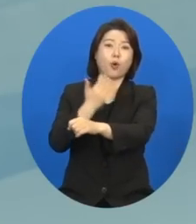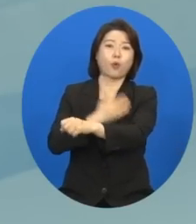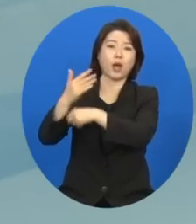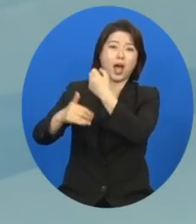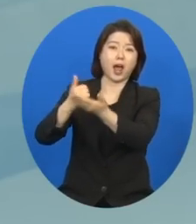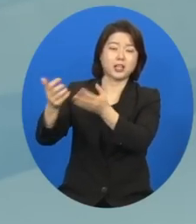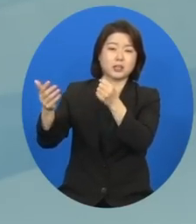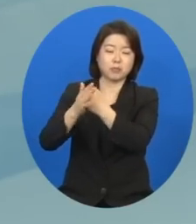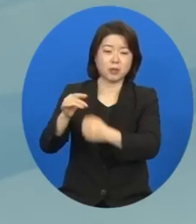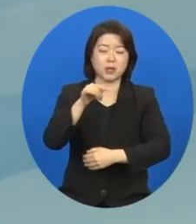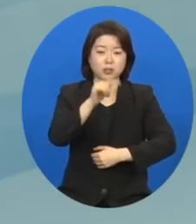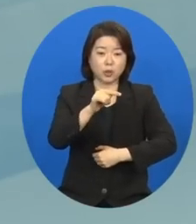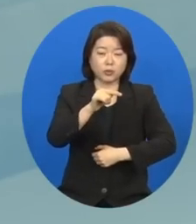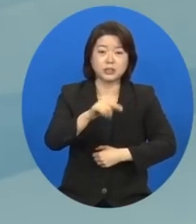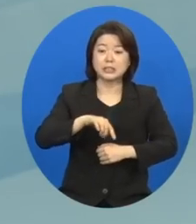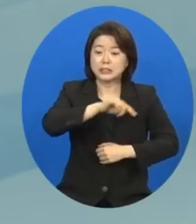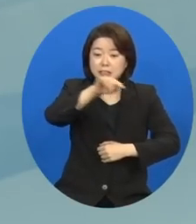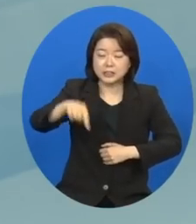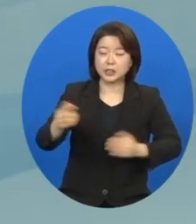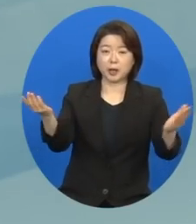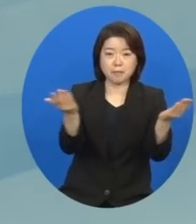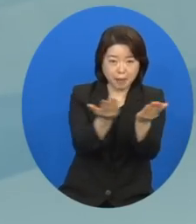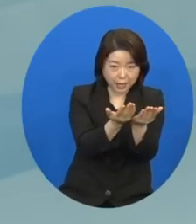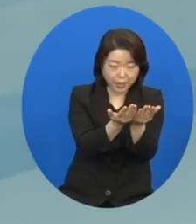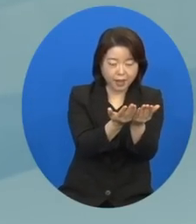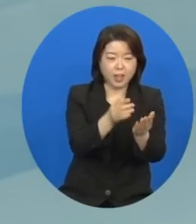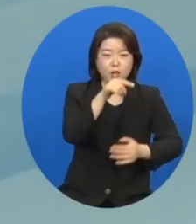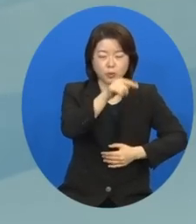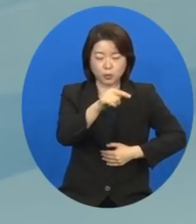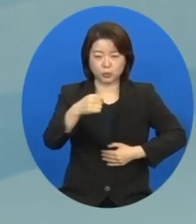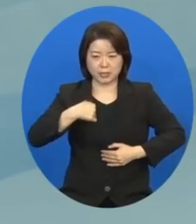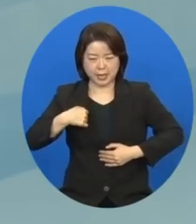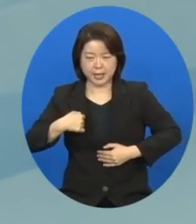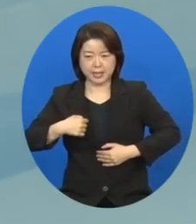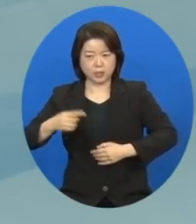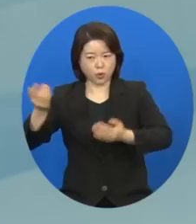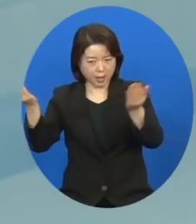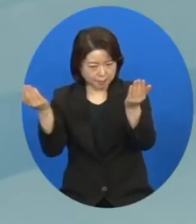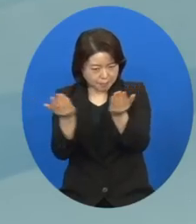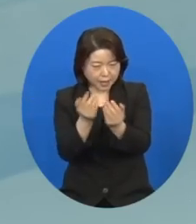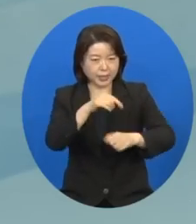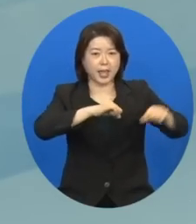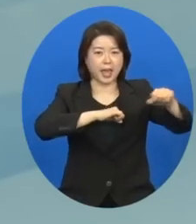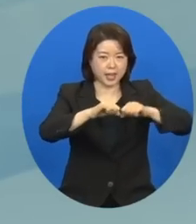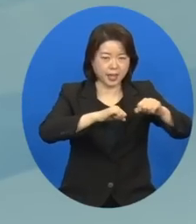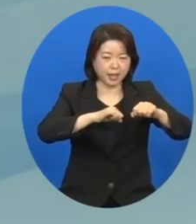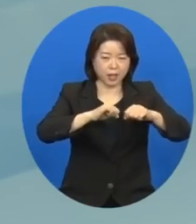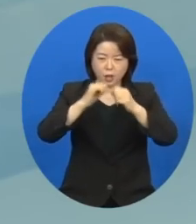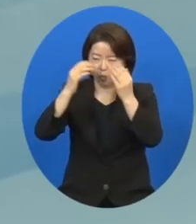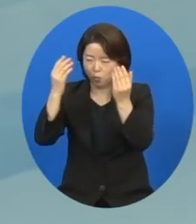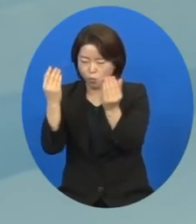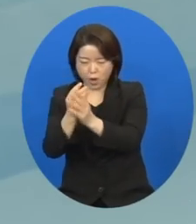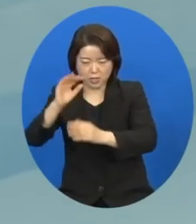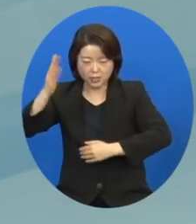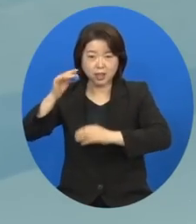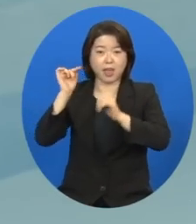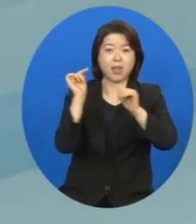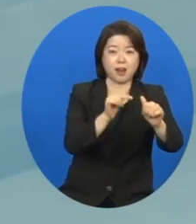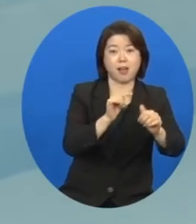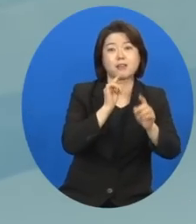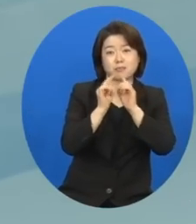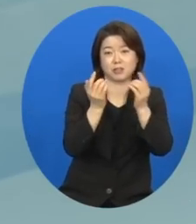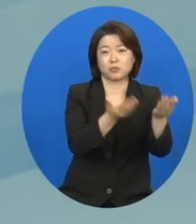거기에 상응하여서 너도 거기에 맞춰서 행하되 완전히 행하라고 말씀을